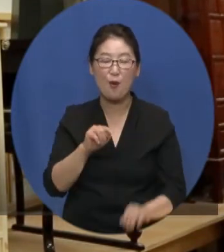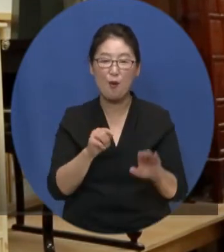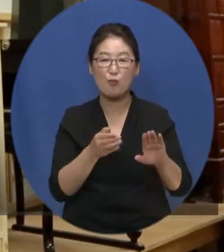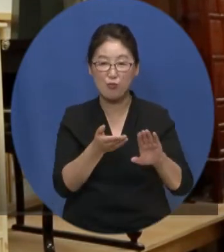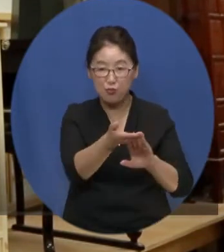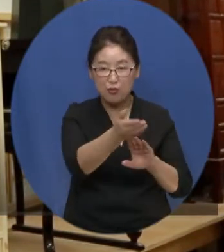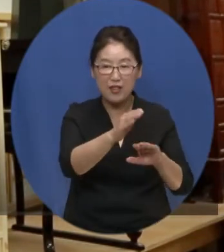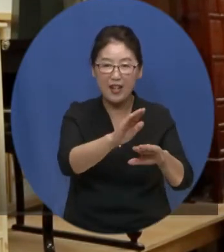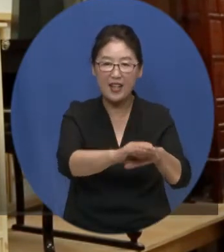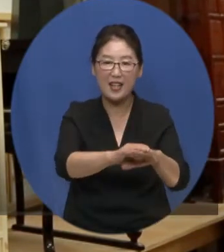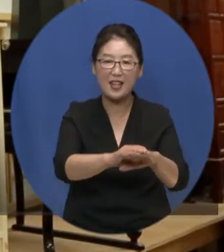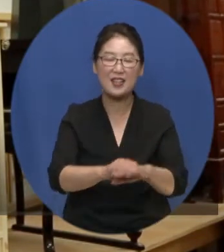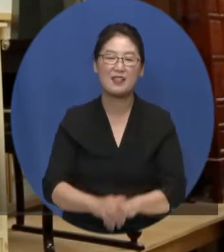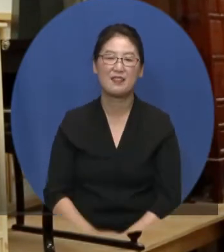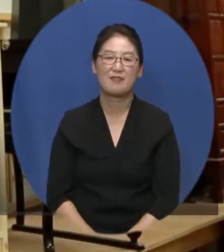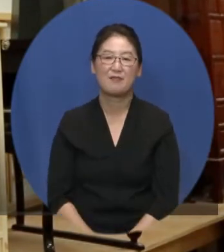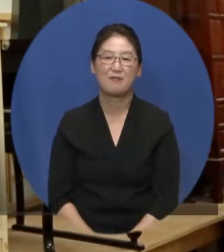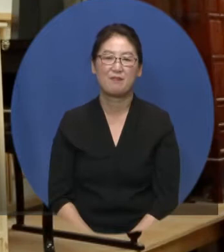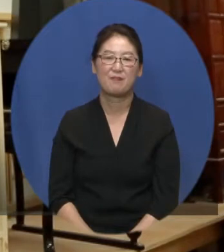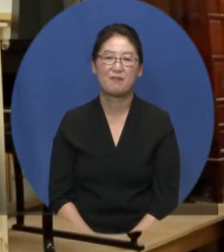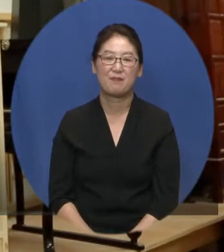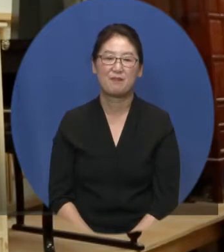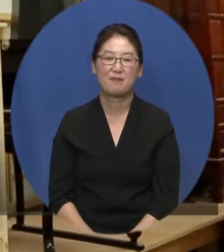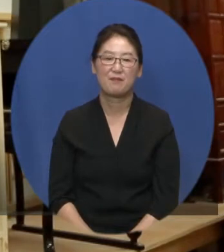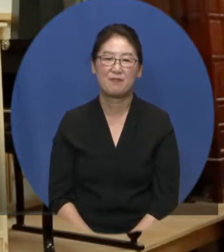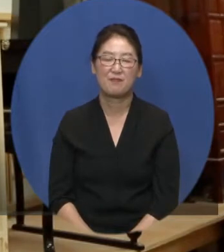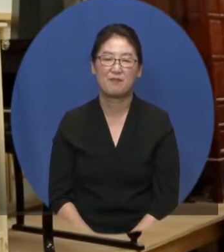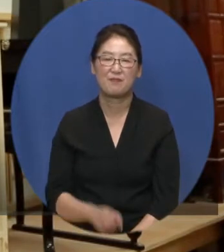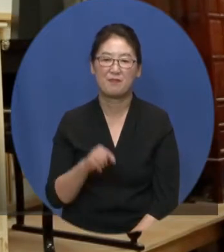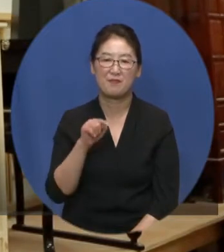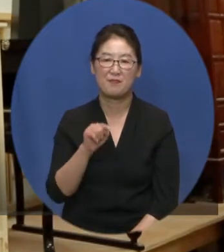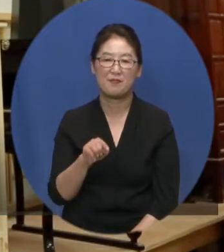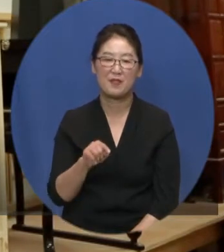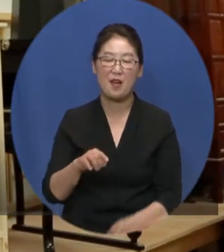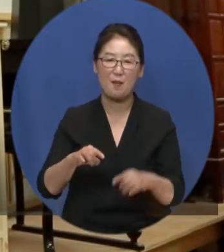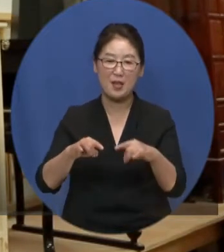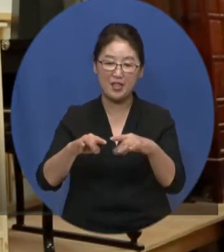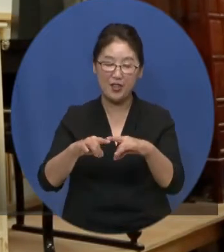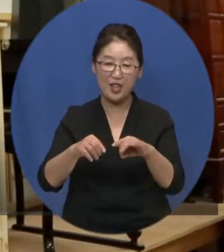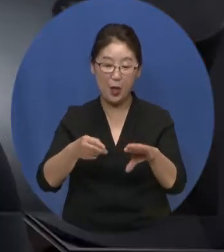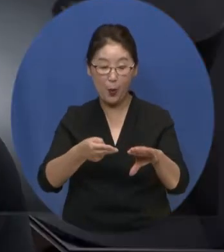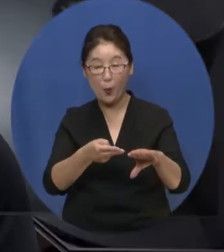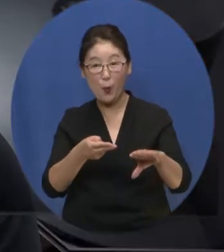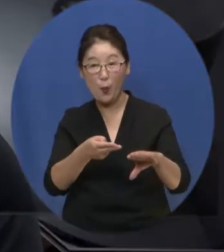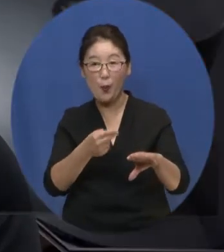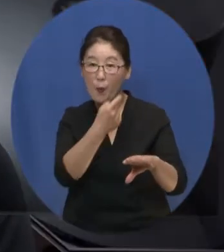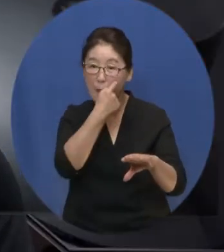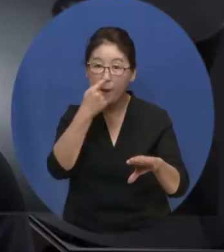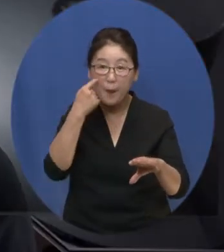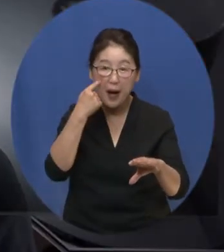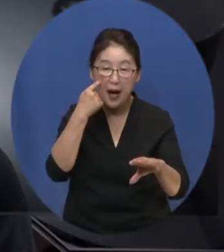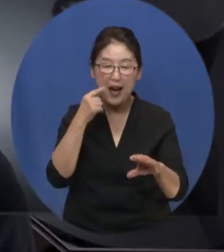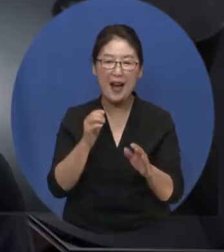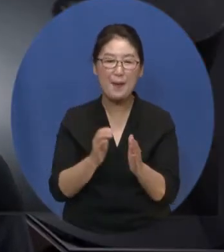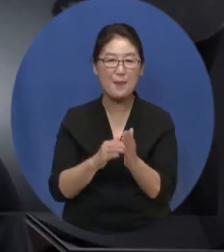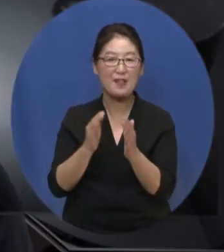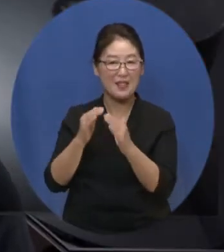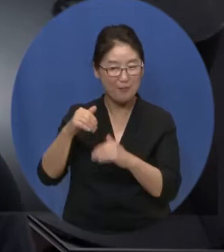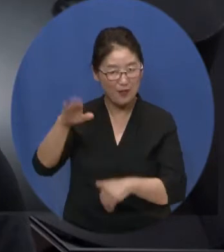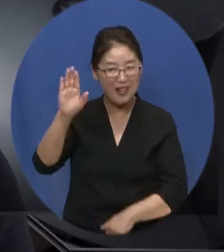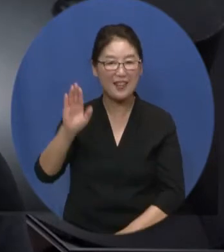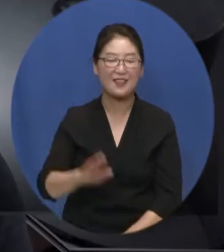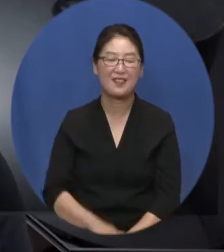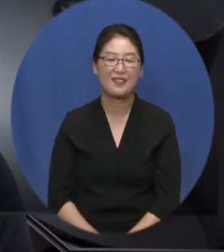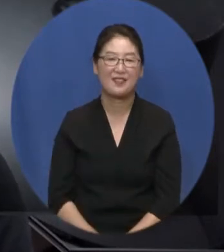다시 한번 뭐 다 또 전기 코드가 그런 거다 이제 확인을 하고 집에 태그 하는 거죠